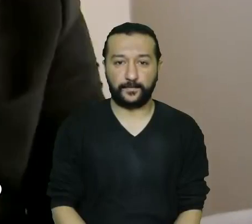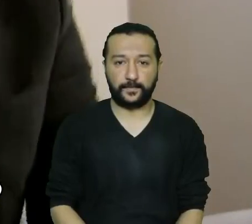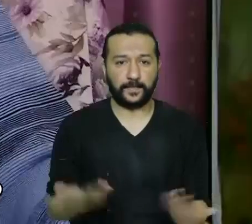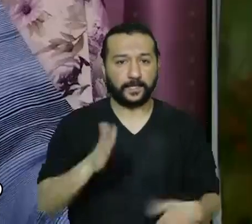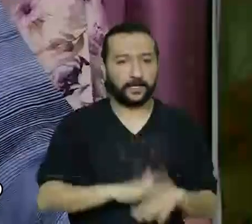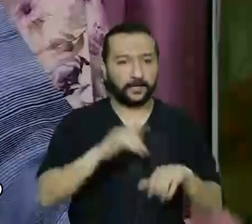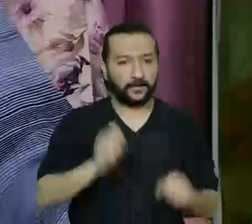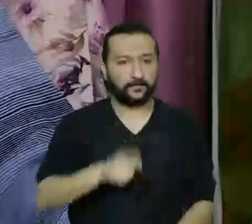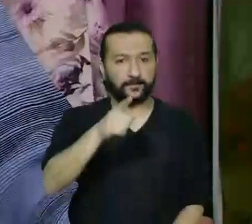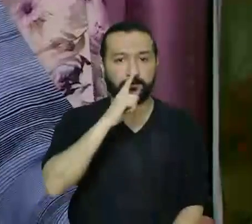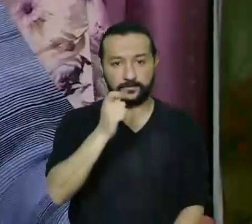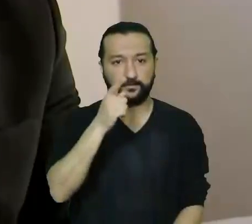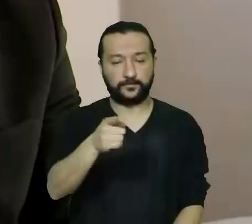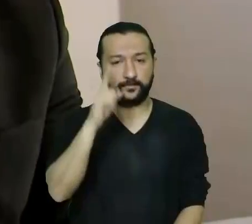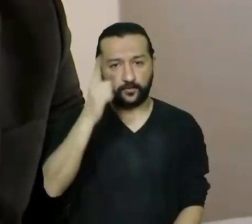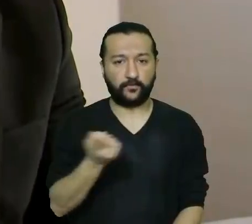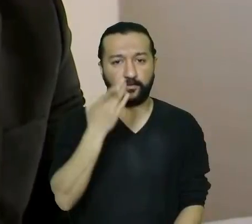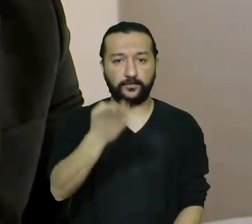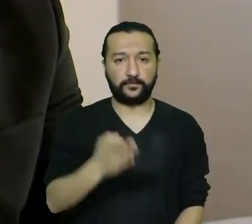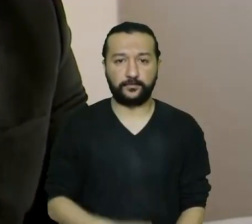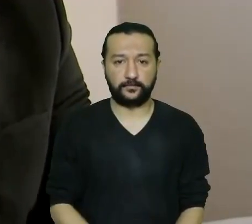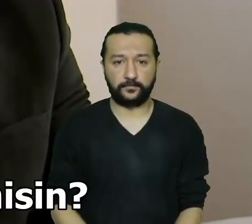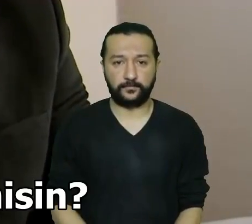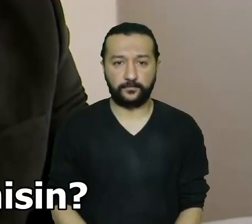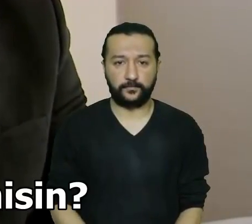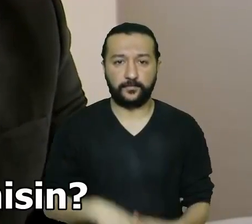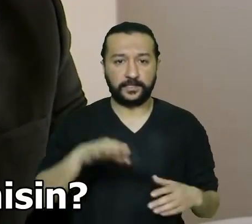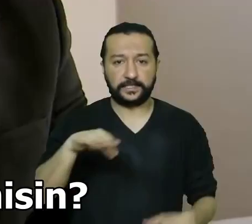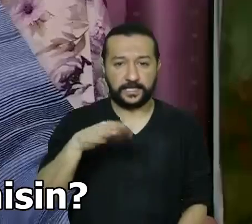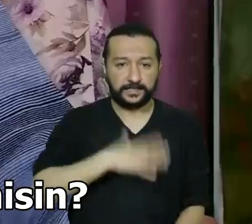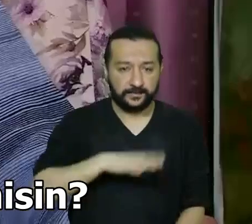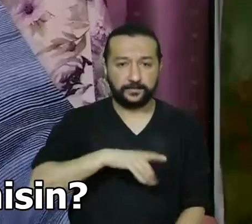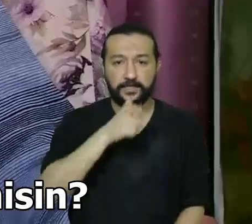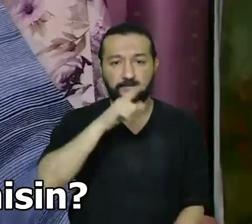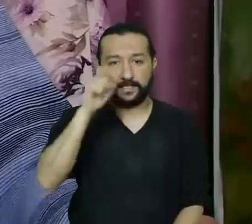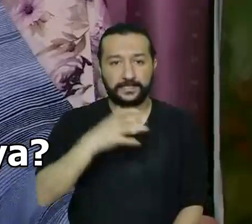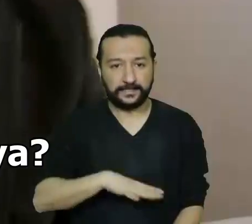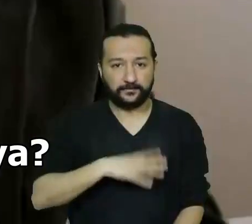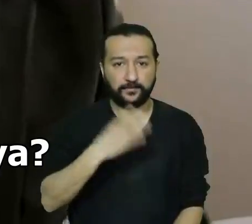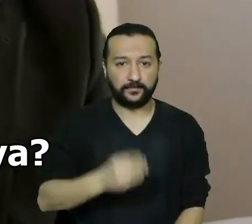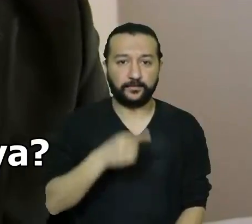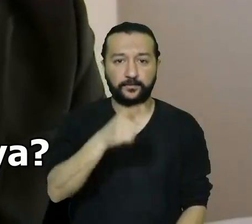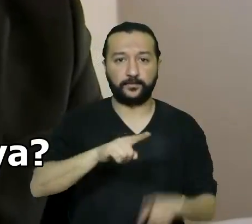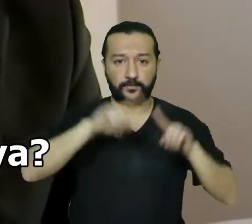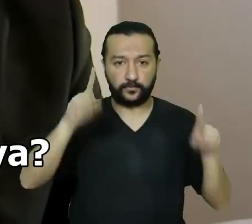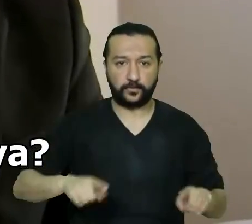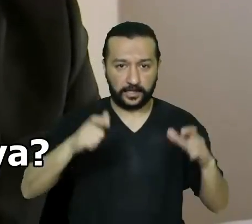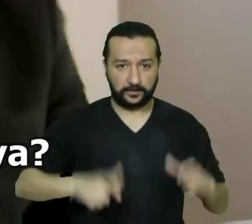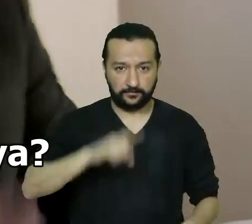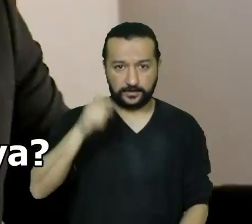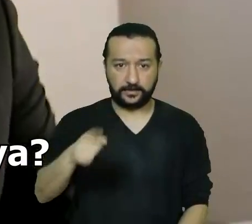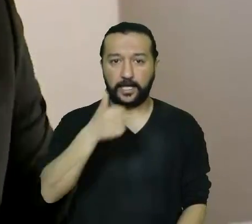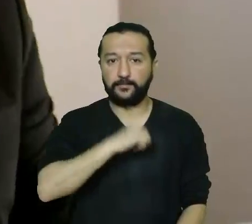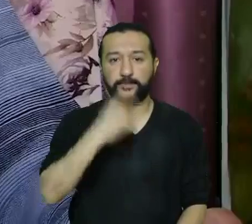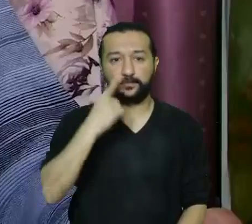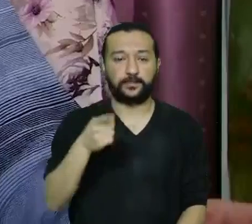Ne yapıyorsun Şükrü ya? Allah Allah. Çay ister misin, kahve ister misin? Tornacı dükkanı mı burası ya?